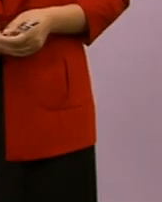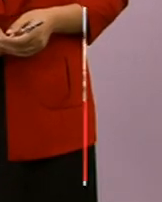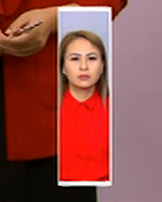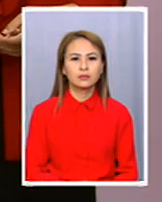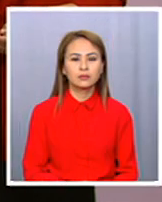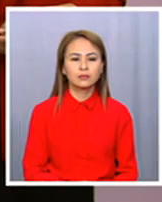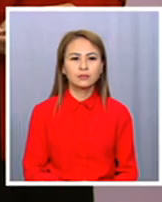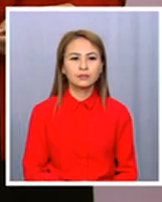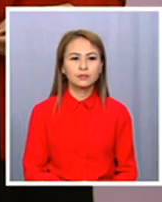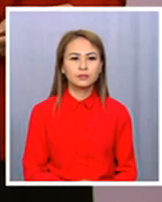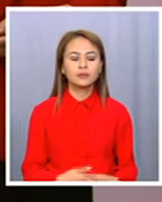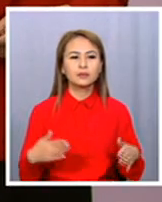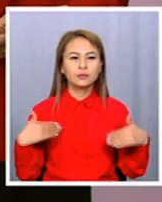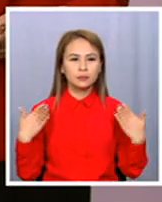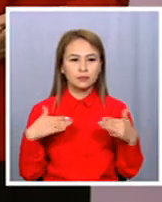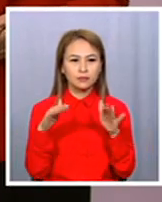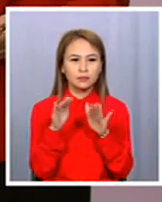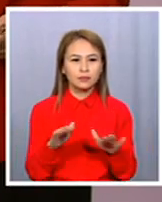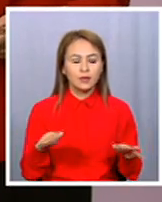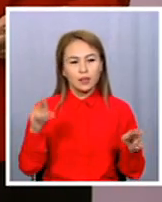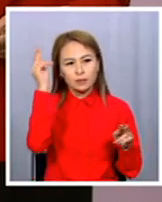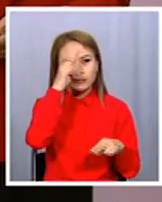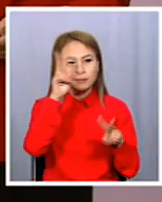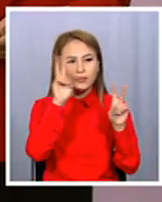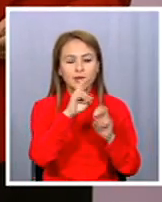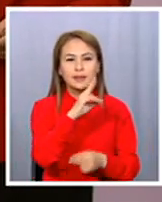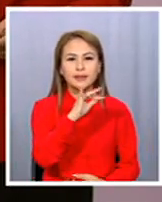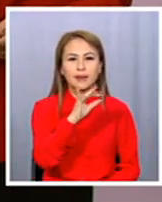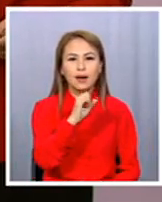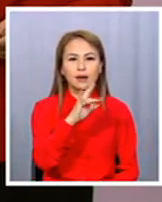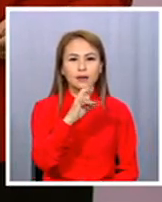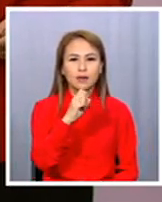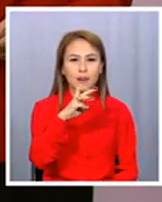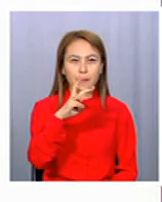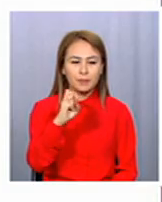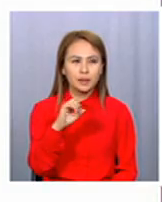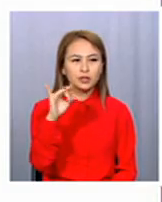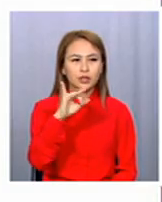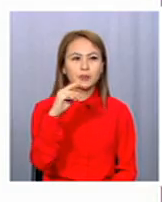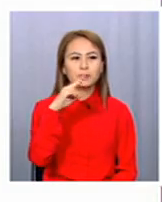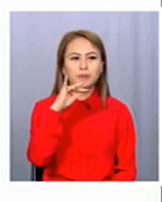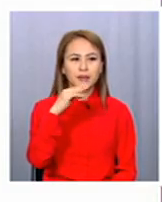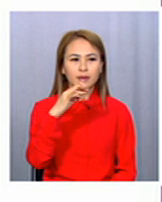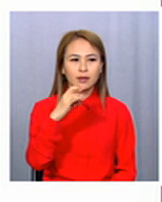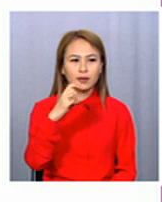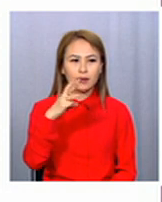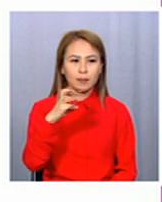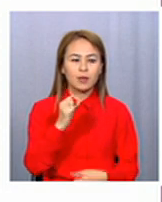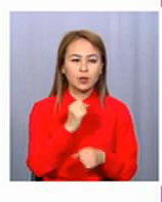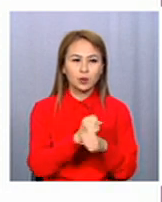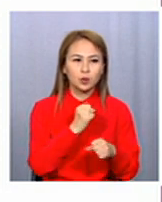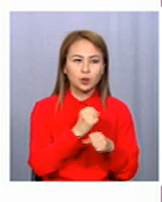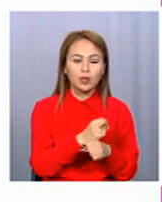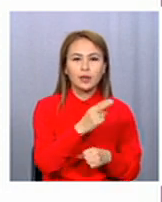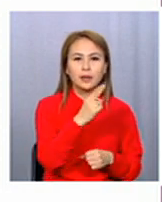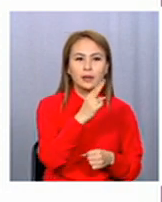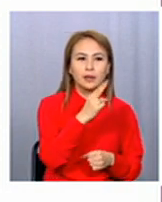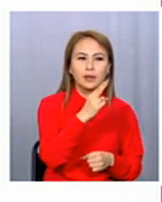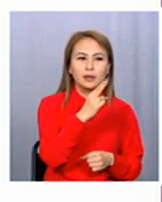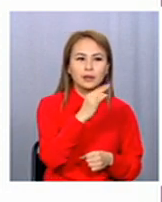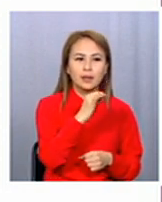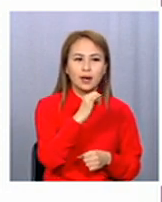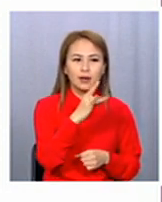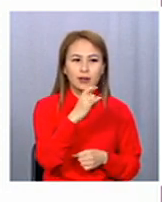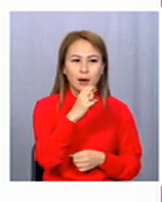Сәлем етсіндерме балалар, сабақтың тақырыбы диаграмма және пиктограмма құру. Бүгінгі сабақта диаграмма, пиктограмма